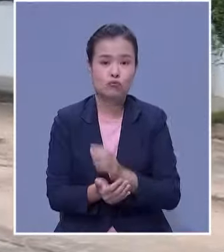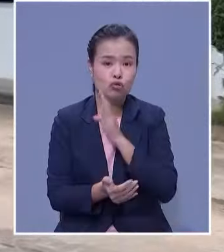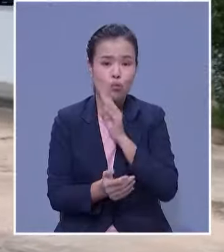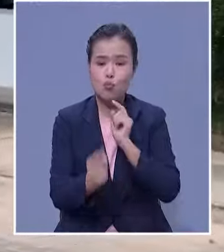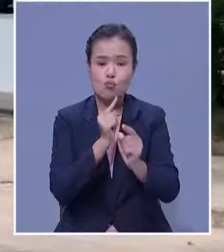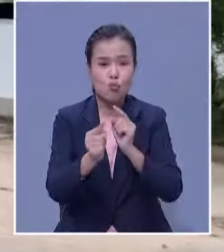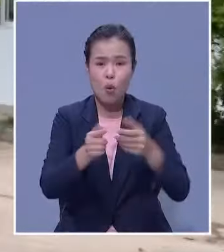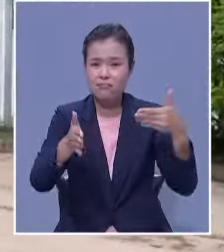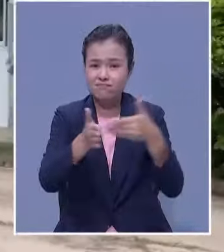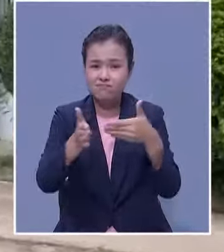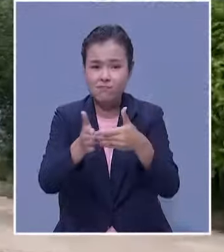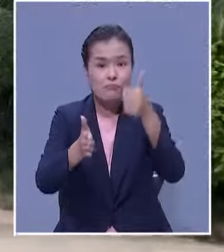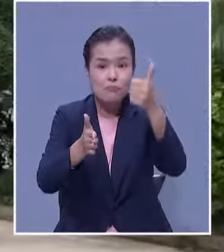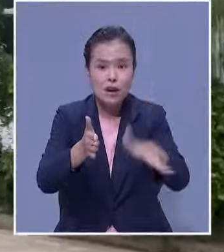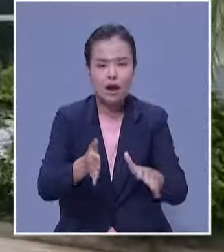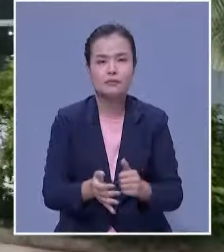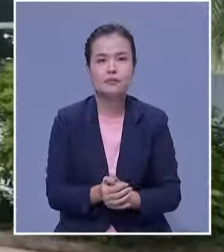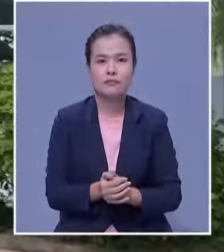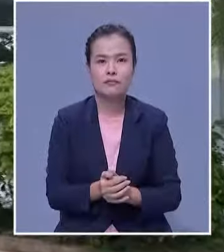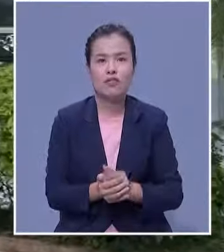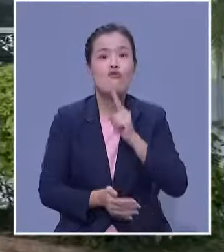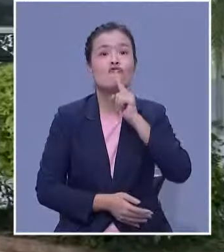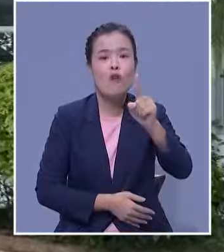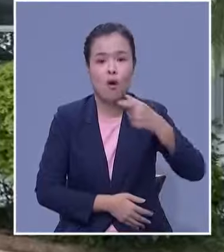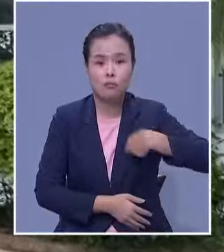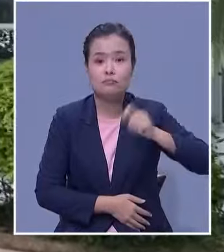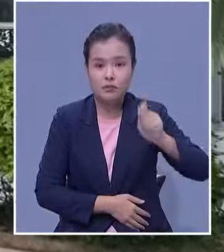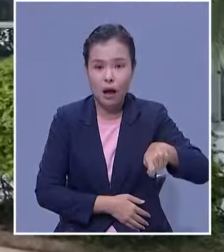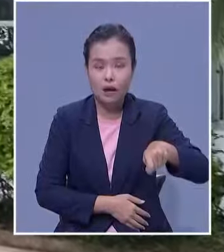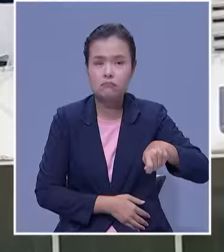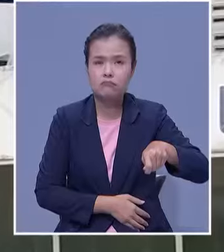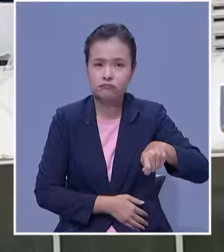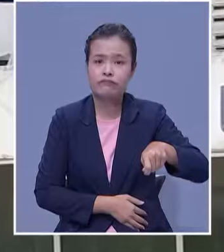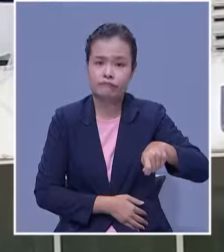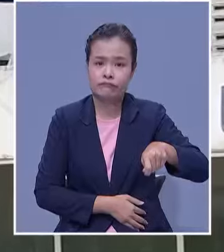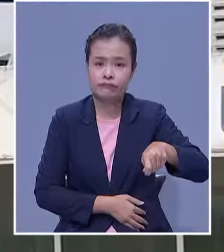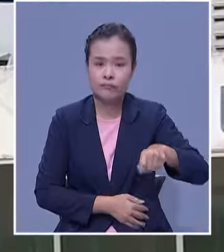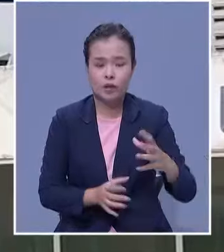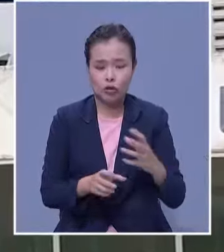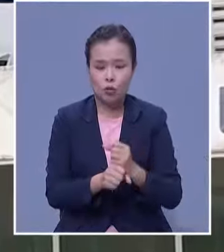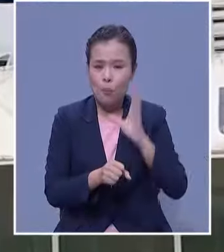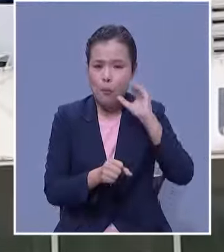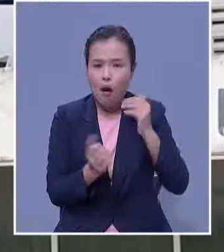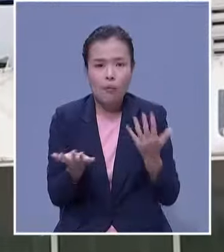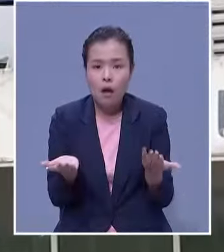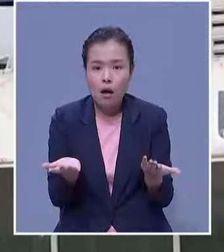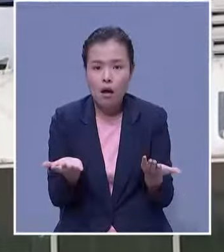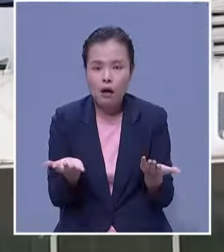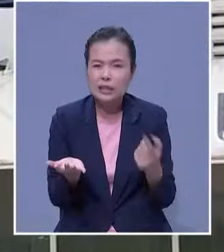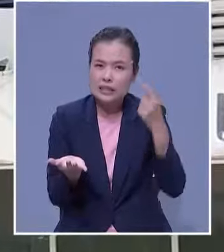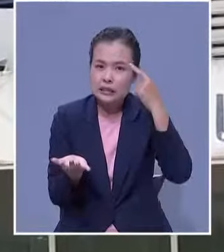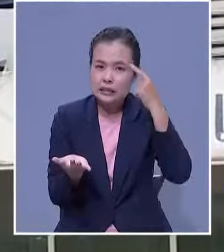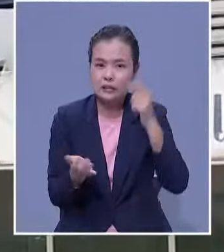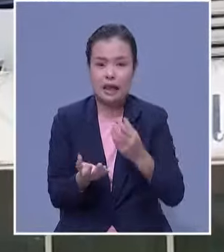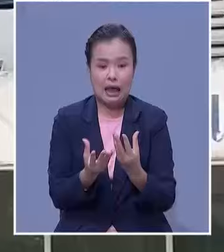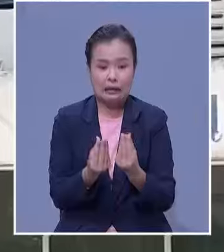ไปเจรจากับรองผอ.คนนี้ได้ให้ไปฟ้องร้องเอาโอ้นี่ฮะสุดท้ายคุณพ่อทำไงคุณพ่อต้องตัดสินใจเอ